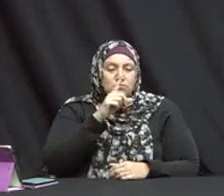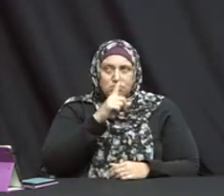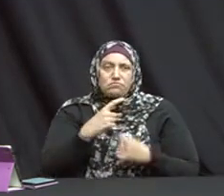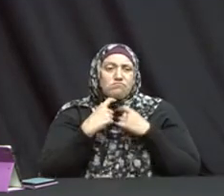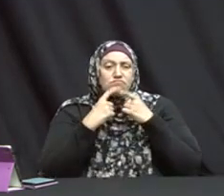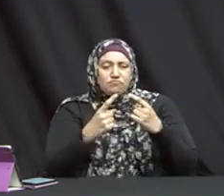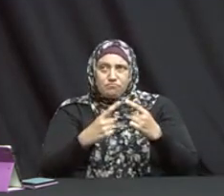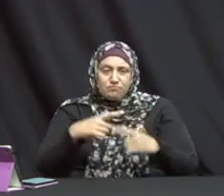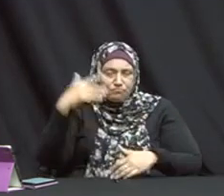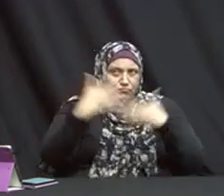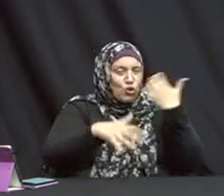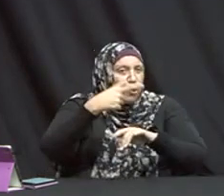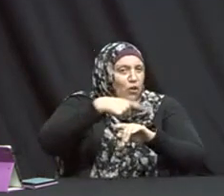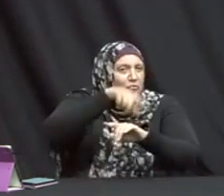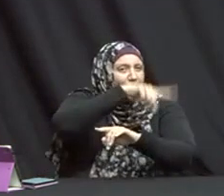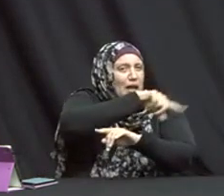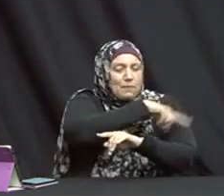فدمدم